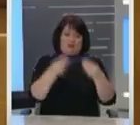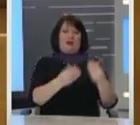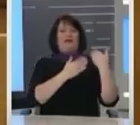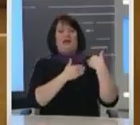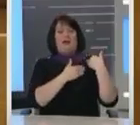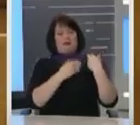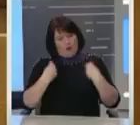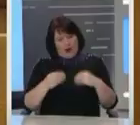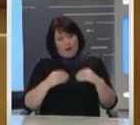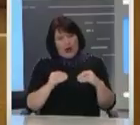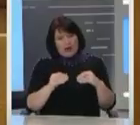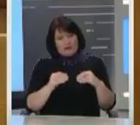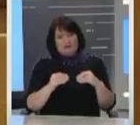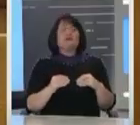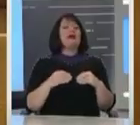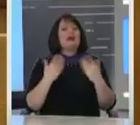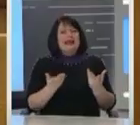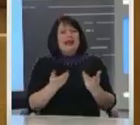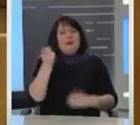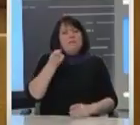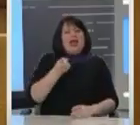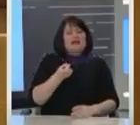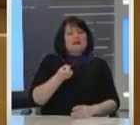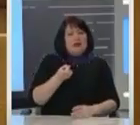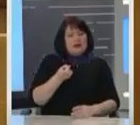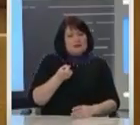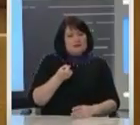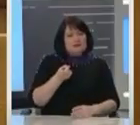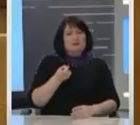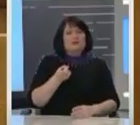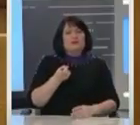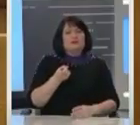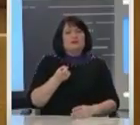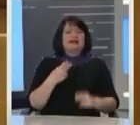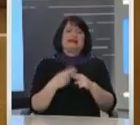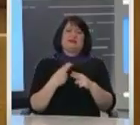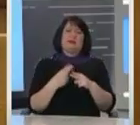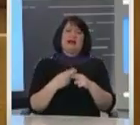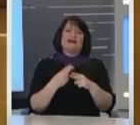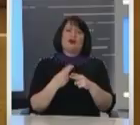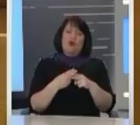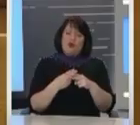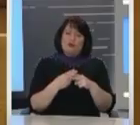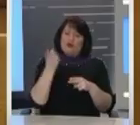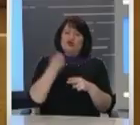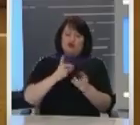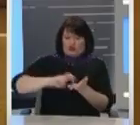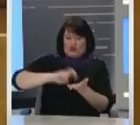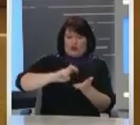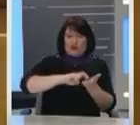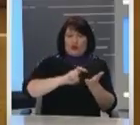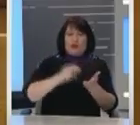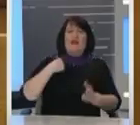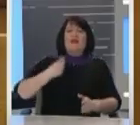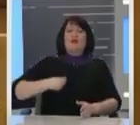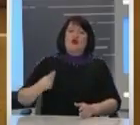όπως και τα μερίσματα, συμβολικό είναι, αλλά έχει τη σημασία του, τα μερίσματα του